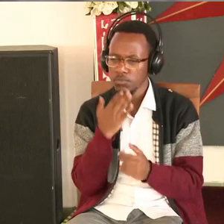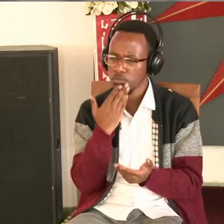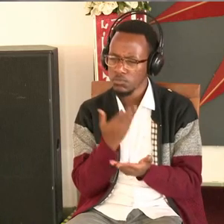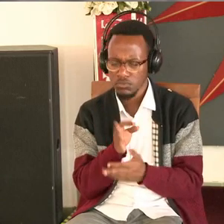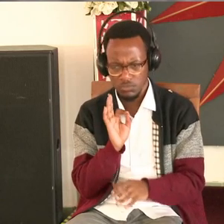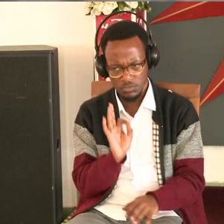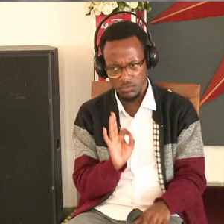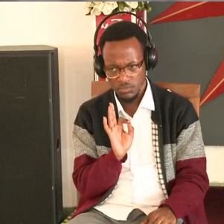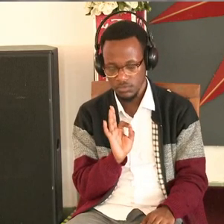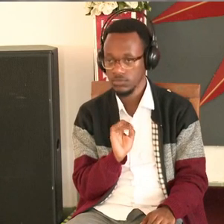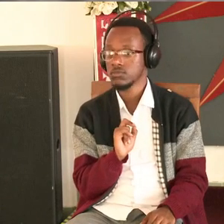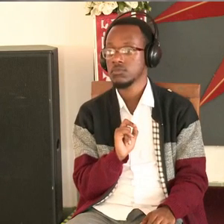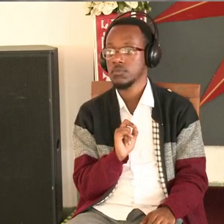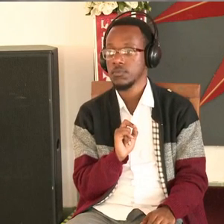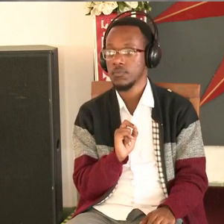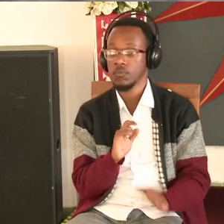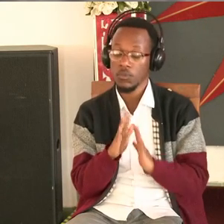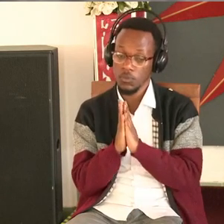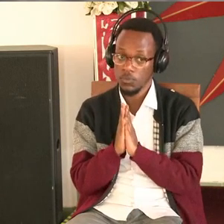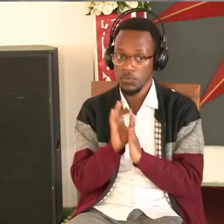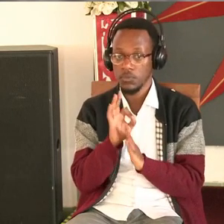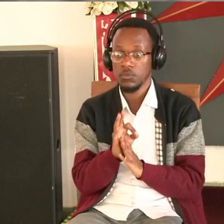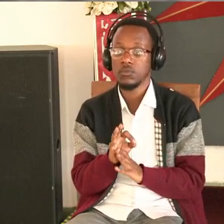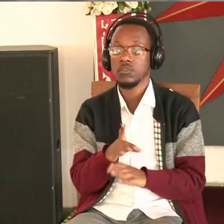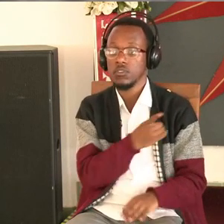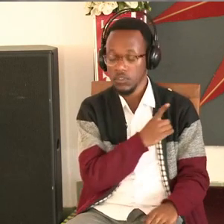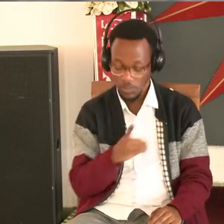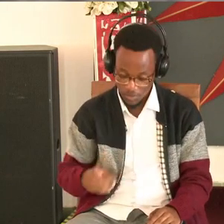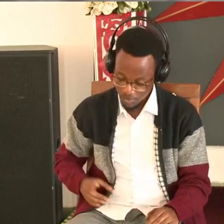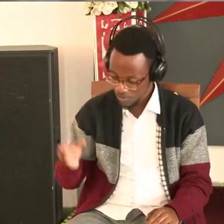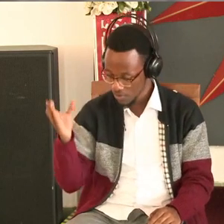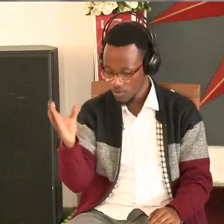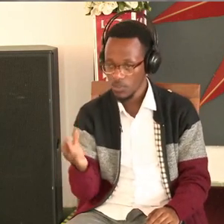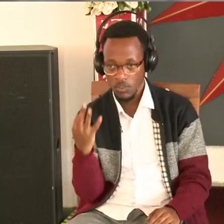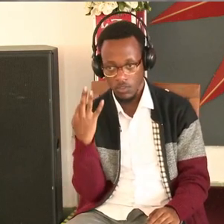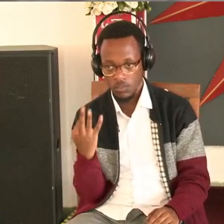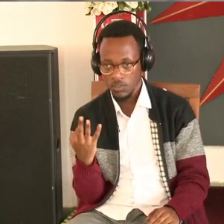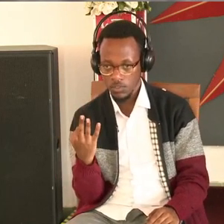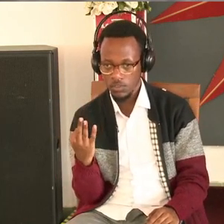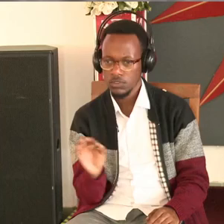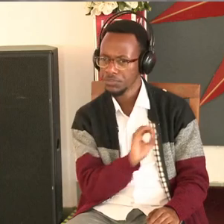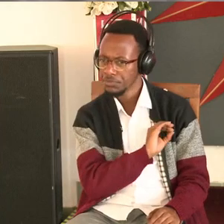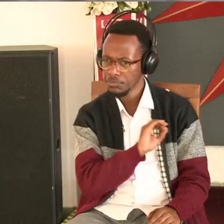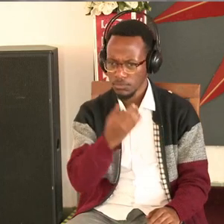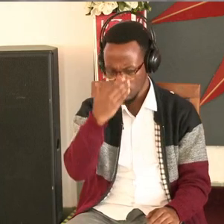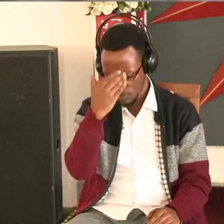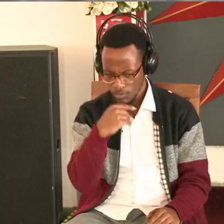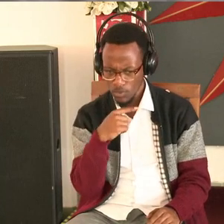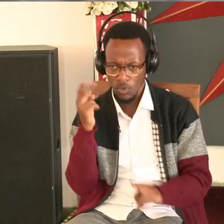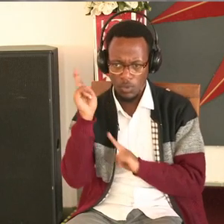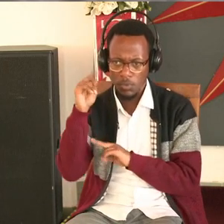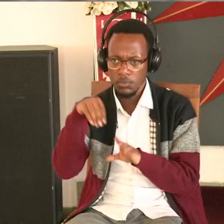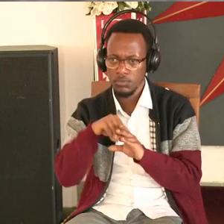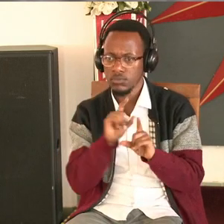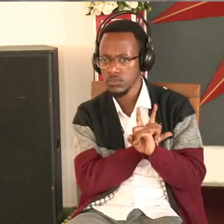kandi rikomeye, isengesho rya Dawidi. Umurongo wa gatatu. Non, aucun de ceux qui espèrent en toi.